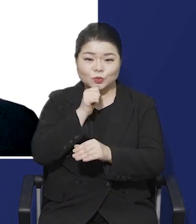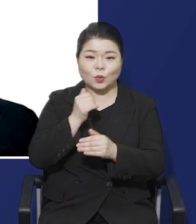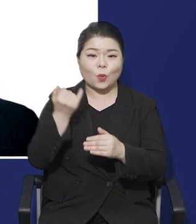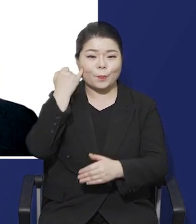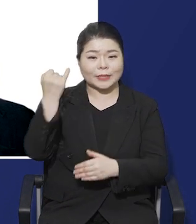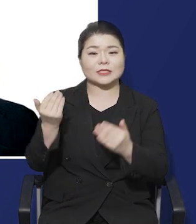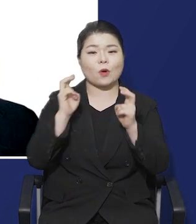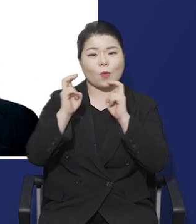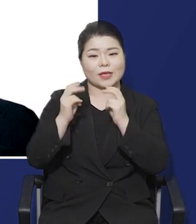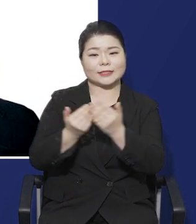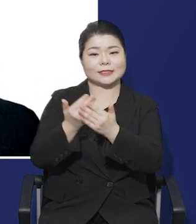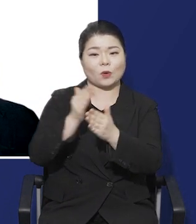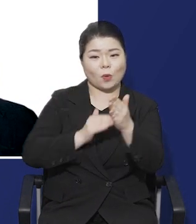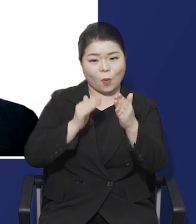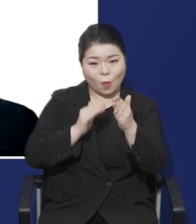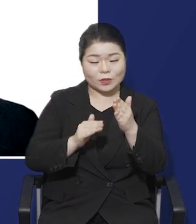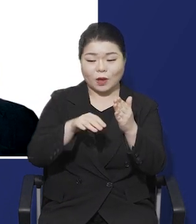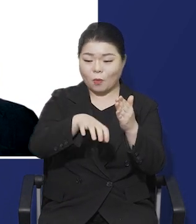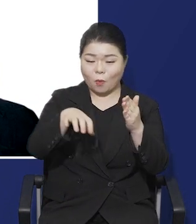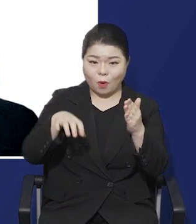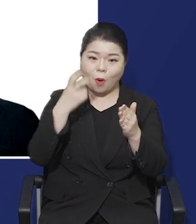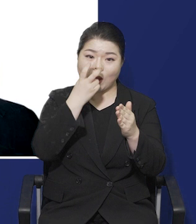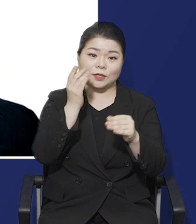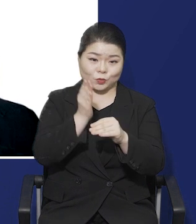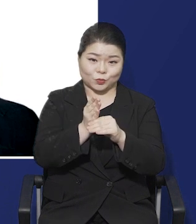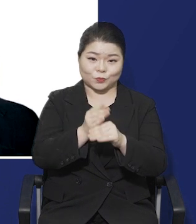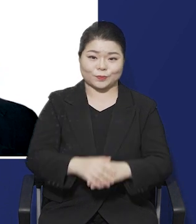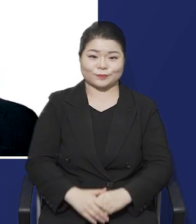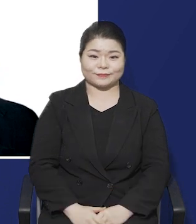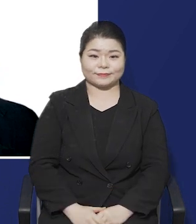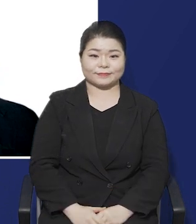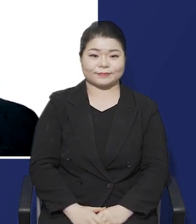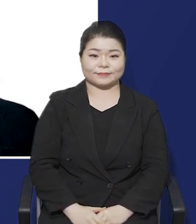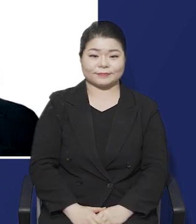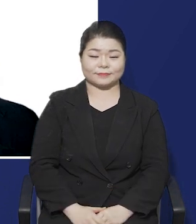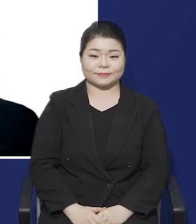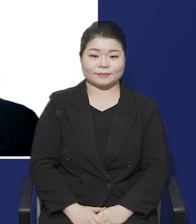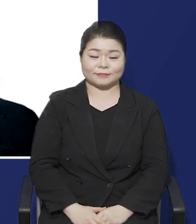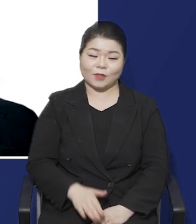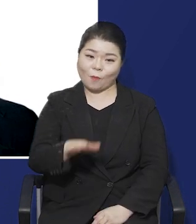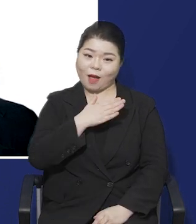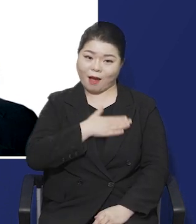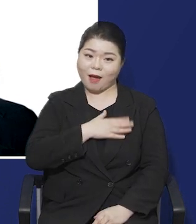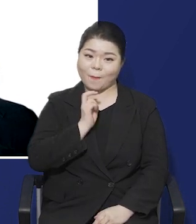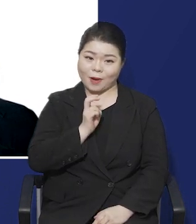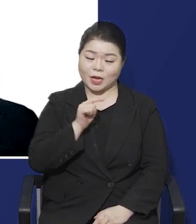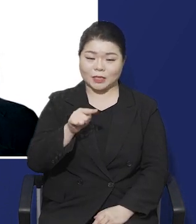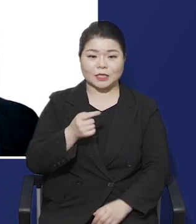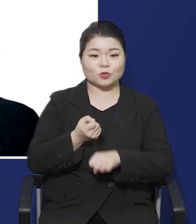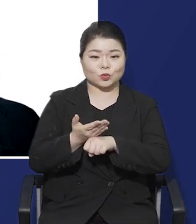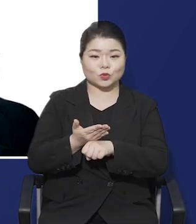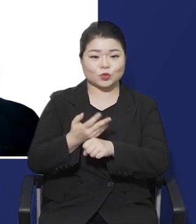중소벤처기업진흥공단, 한국산업기술진흥원 등에서 관리를 하고 있는데요. 뭐 아시는 분도 아시겠지만 수출 바우처